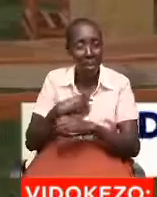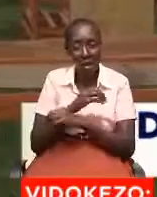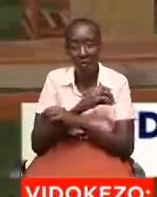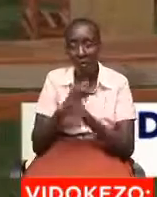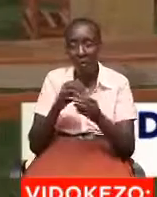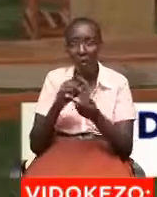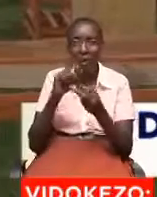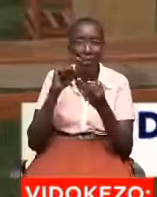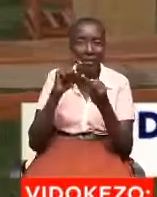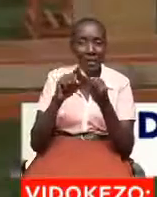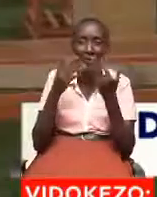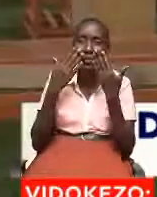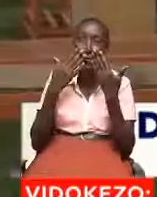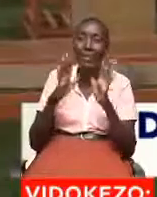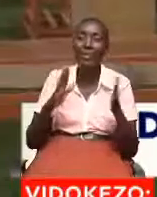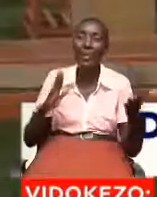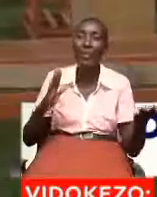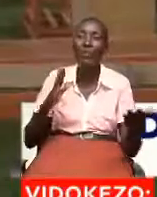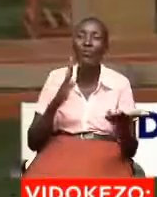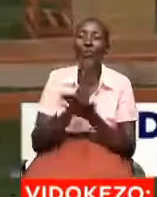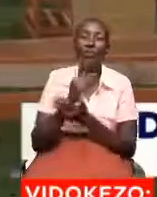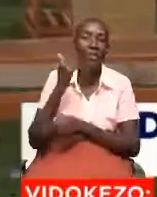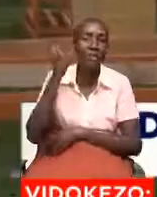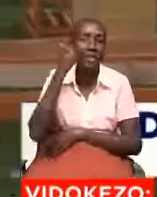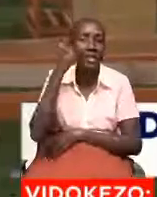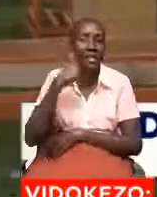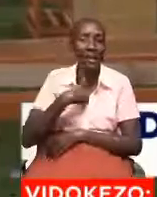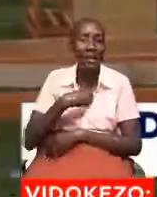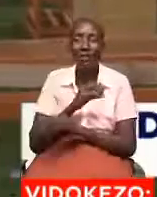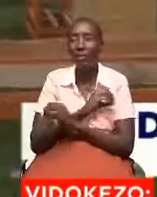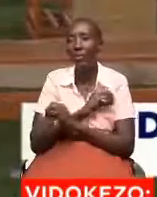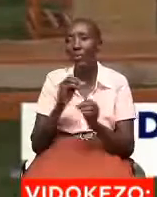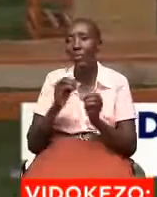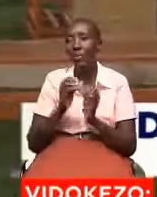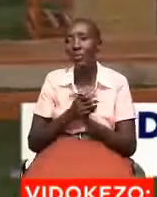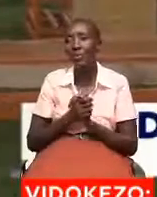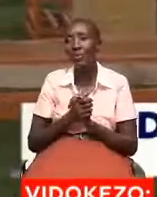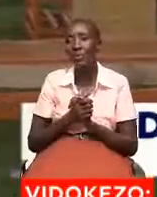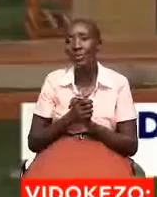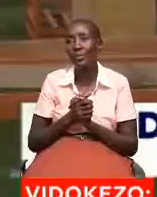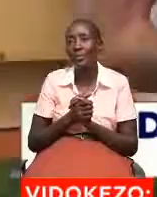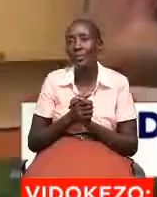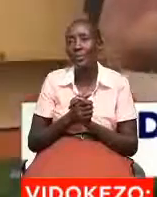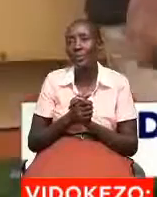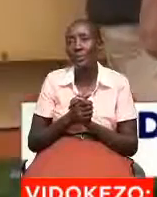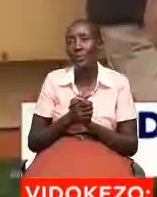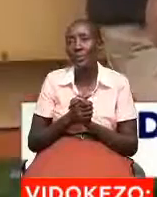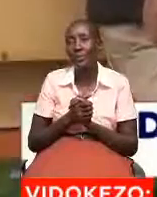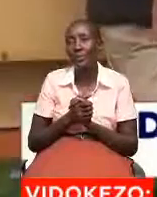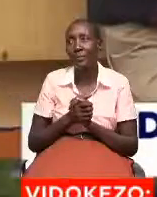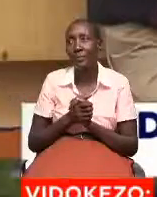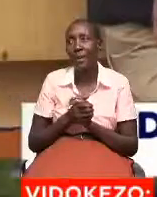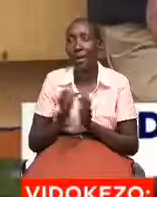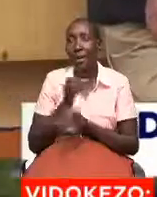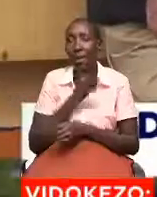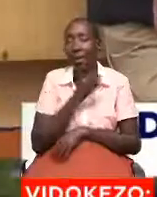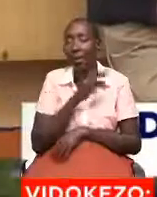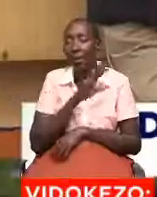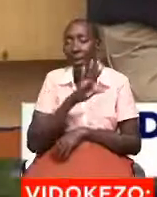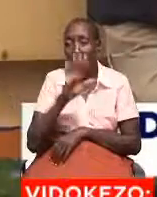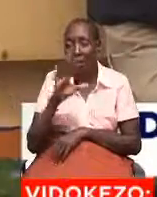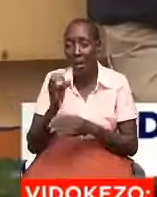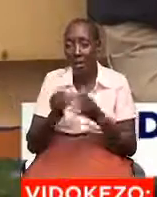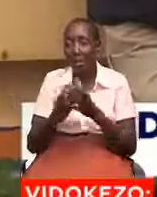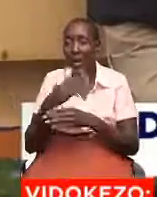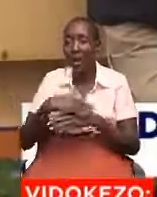Tumepimwa na kuhakikisha kwamba hatuna ugonjwa huo. Il y a pas de problème pour moi. Kilio chao kimejiri kufuatia hatua